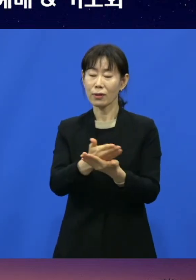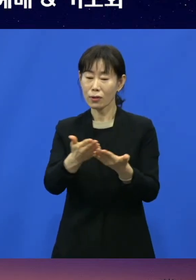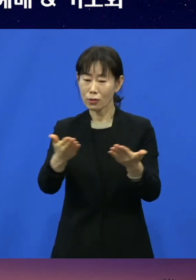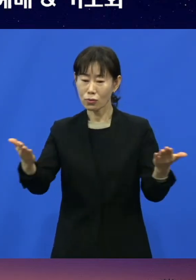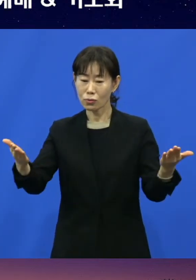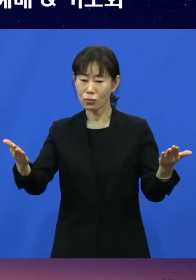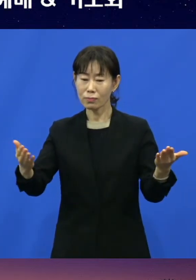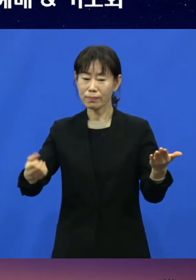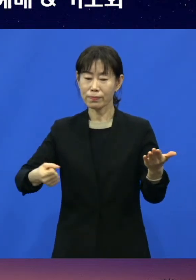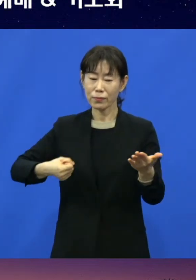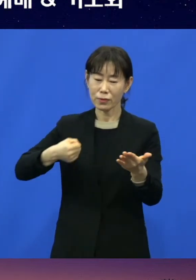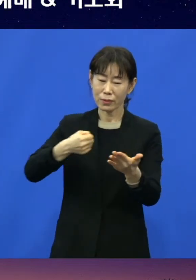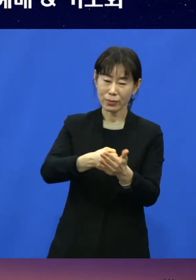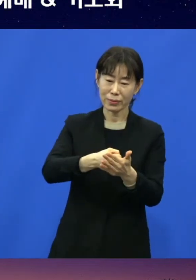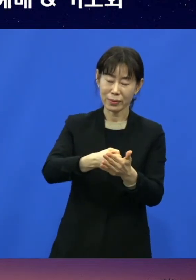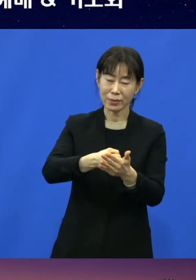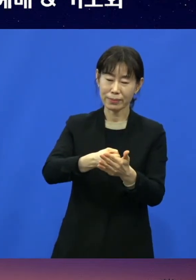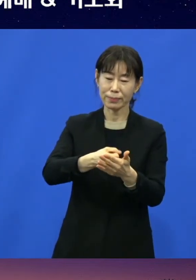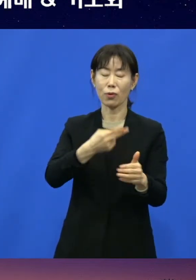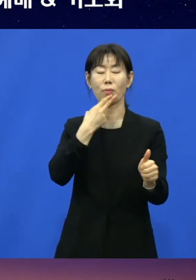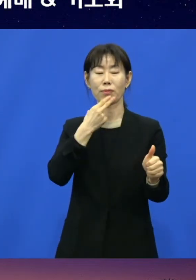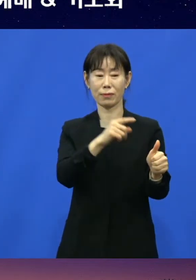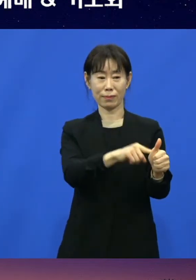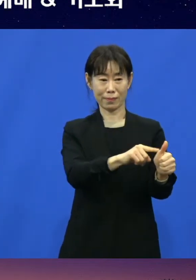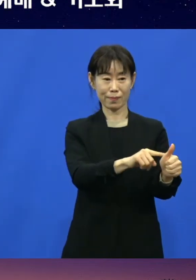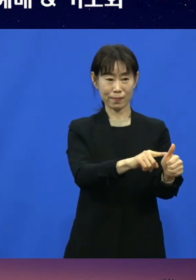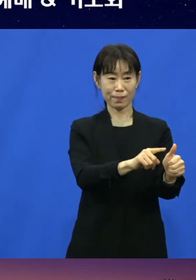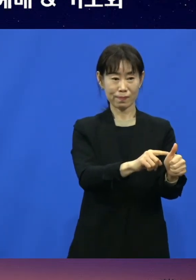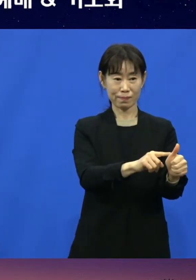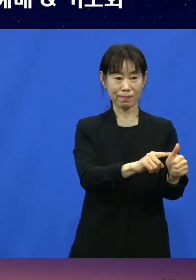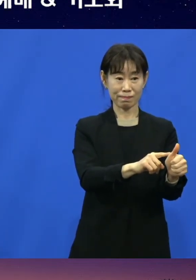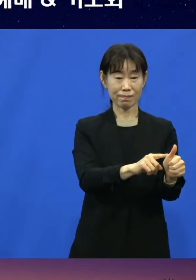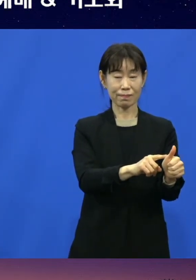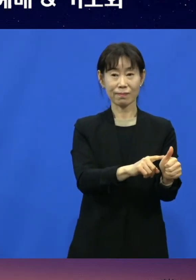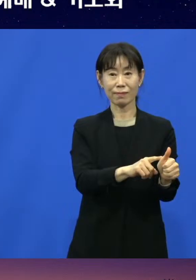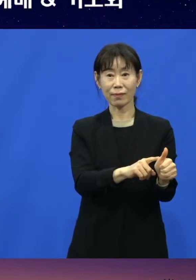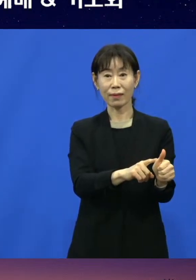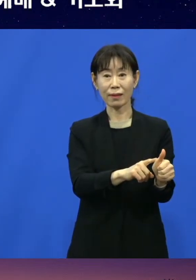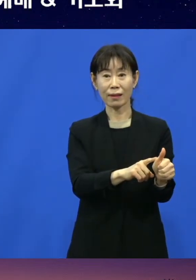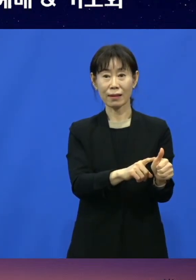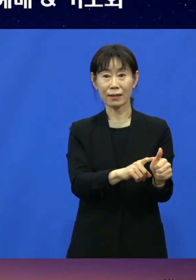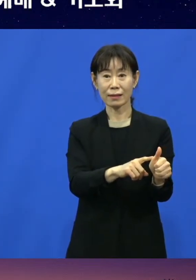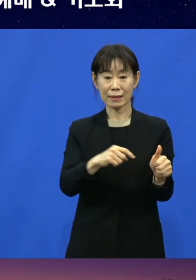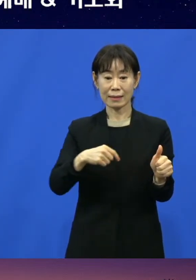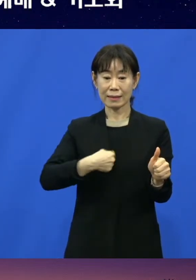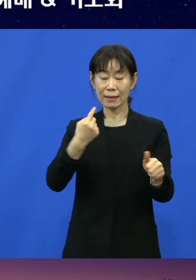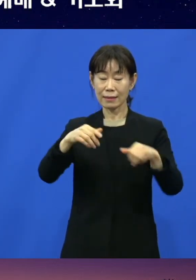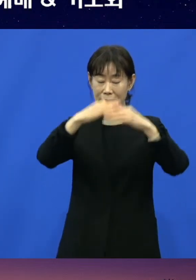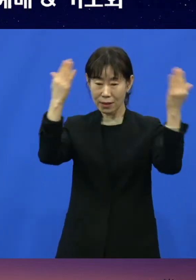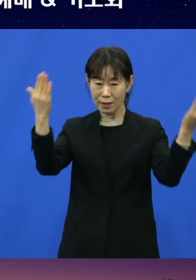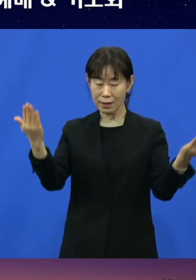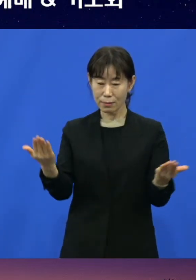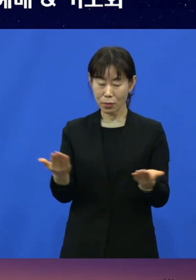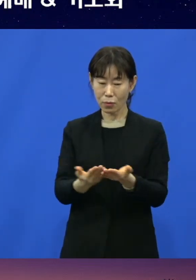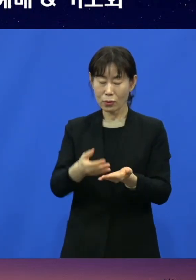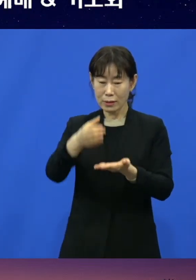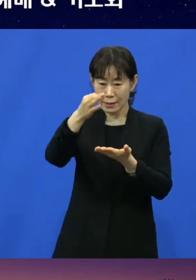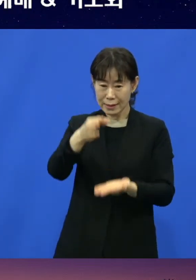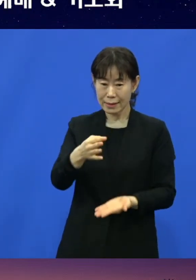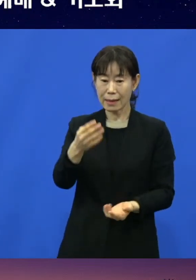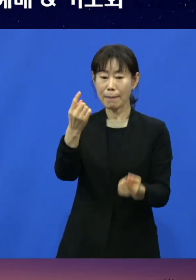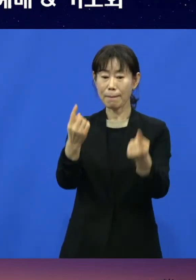용기가 없었어요. 자, 그것은 무엇을 말하는 겁니까? 그는 자신의 재산보다 더